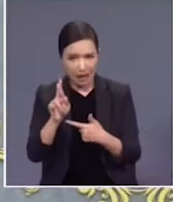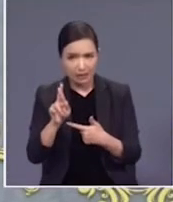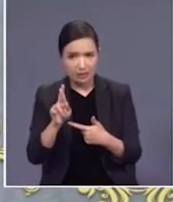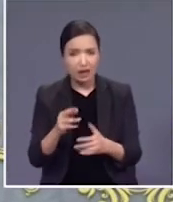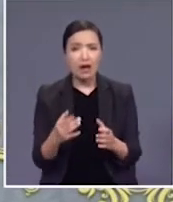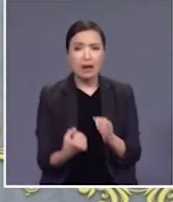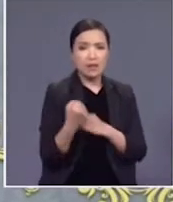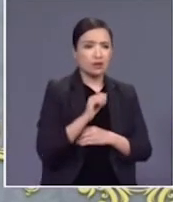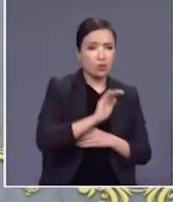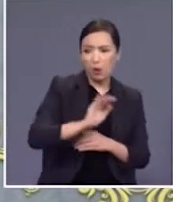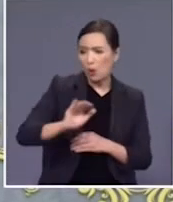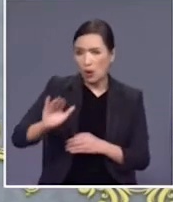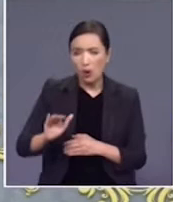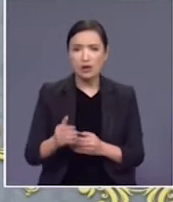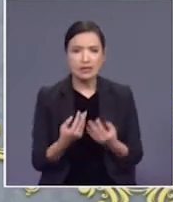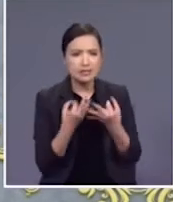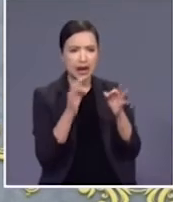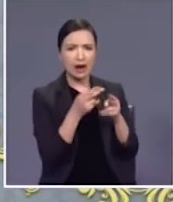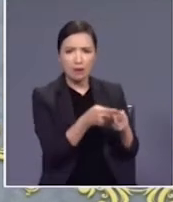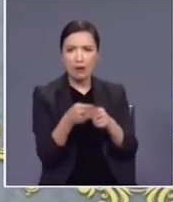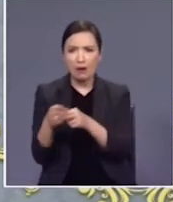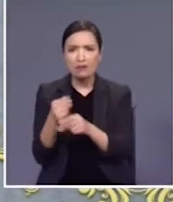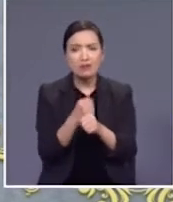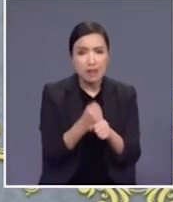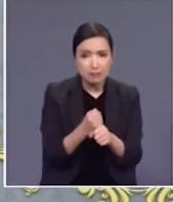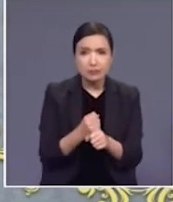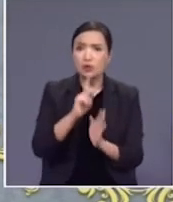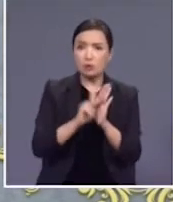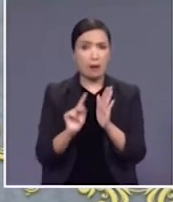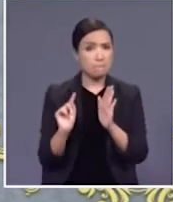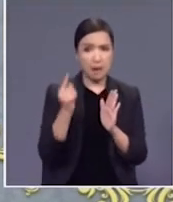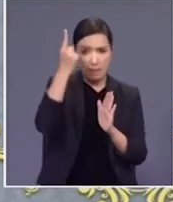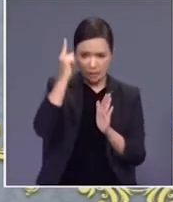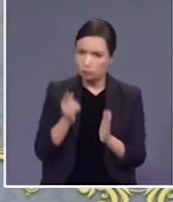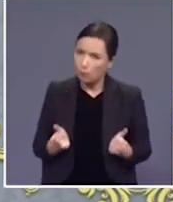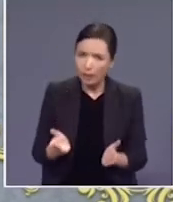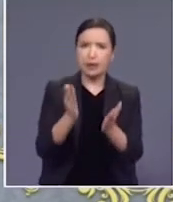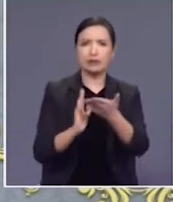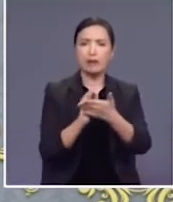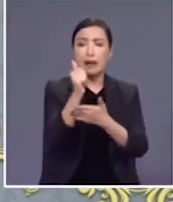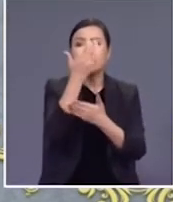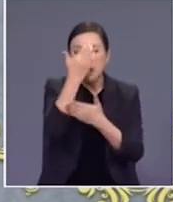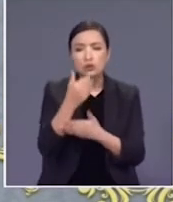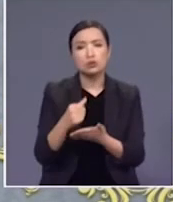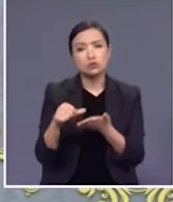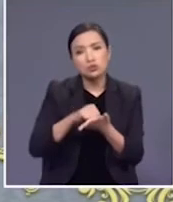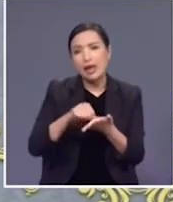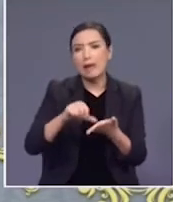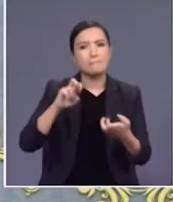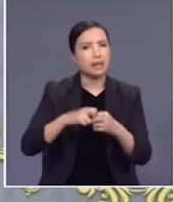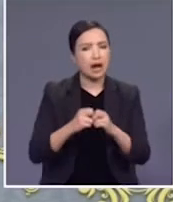กันและกันยกตัวอย่างการผลักดันกฎหมายใหม่ๆที่จำเป็นต่อการแก้ปัญหาความเดือดร้อนและลดความเหลื่อมล้ำของประชาช